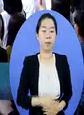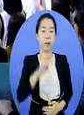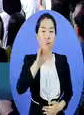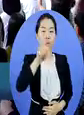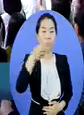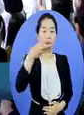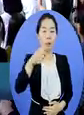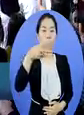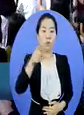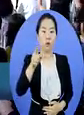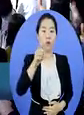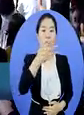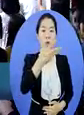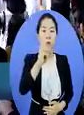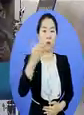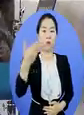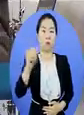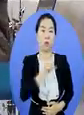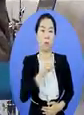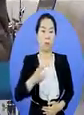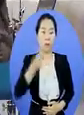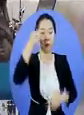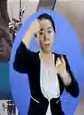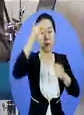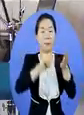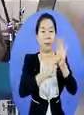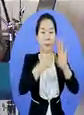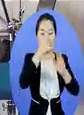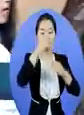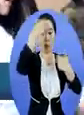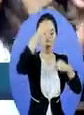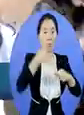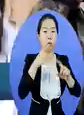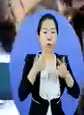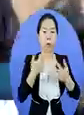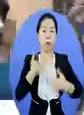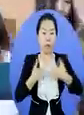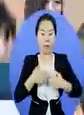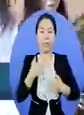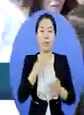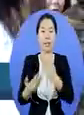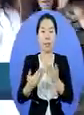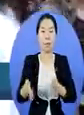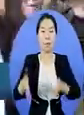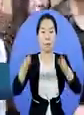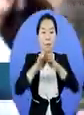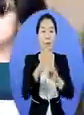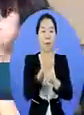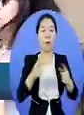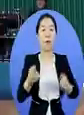백투더 8090이라는 주제로 열린 이번 발표회에는 동아리 공연 및 레크레이션, 체험 부스 운영 등 다양한 행사도 함께